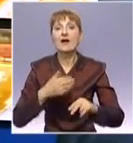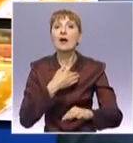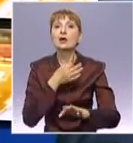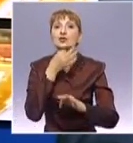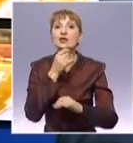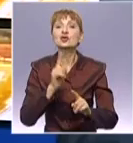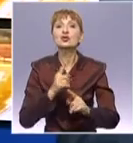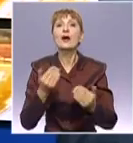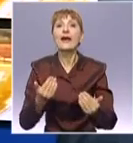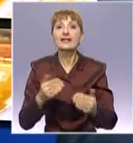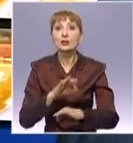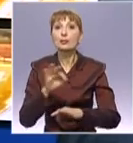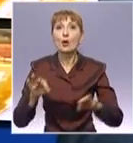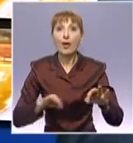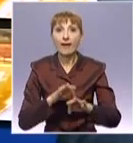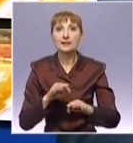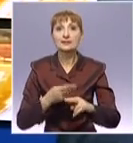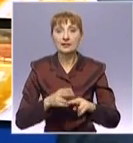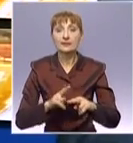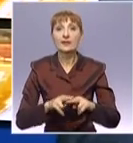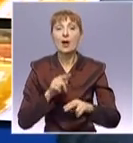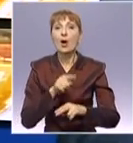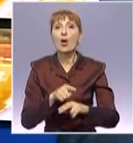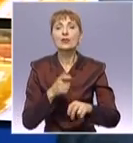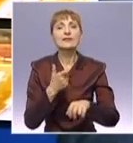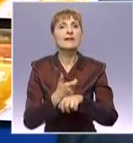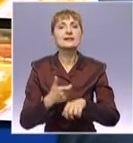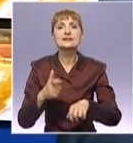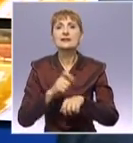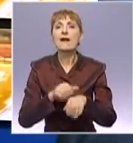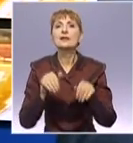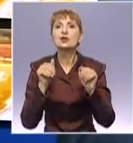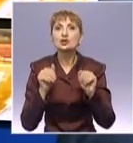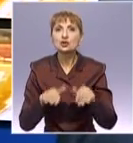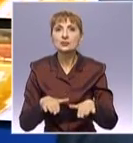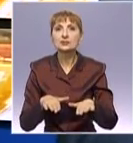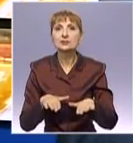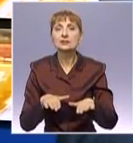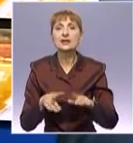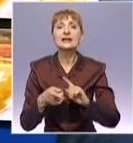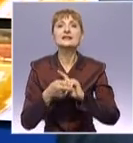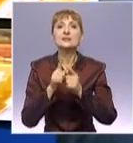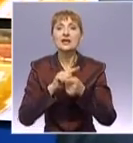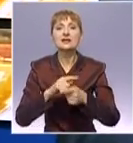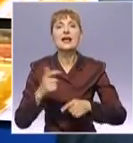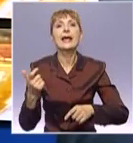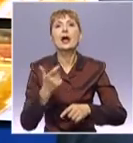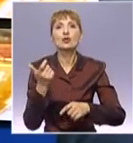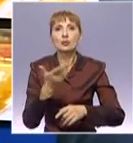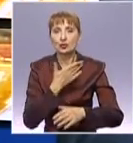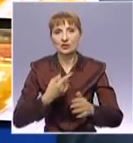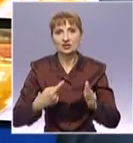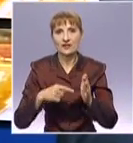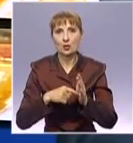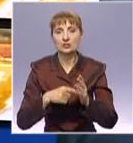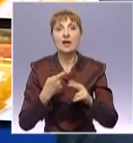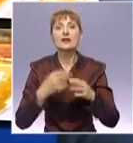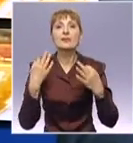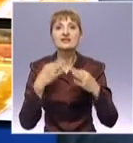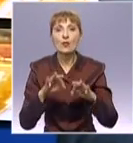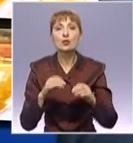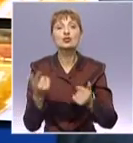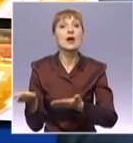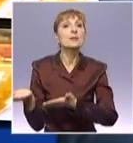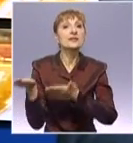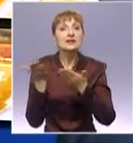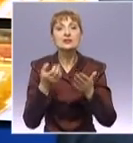что данный проект, он кардинально решит, изменит экономику нашего города. Это позволит привлечь